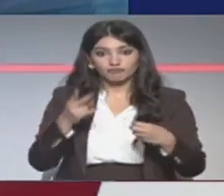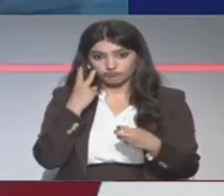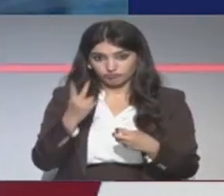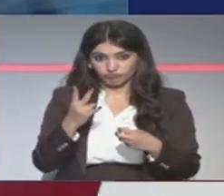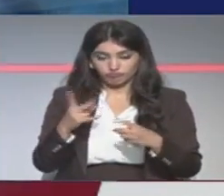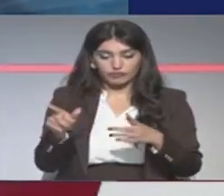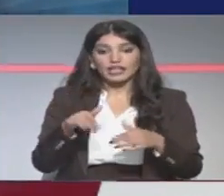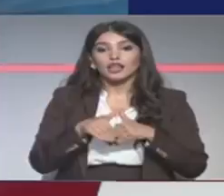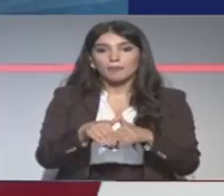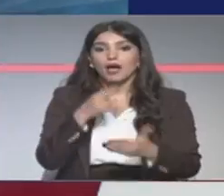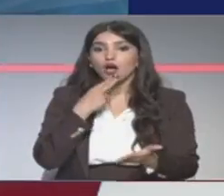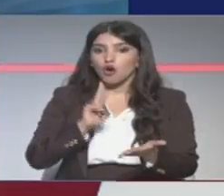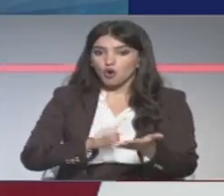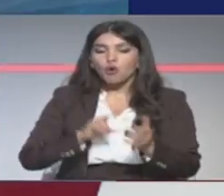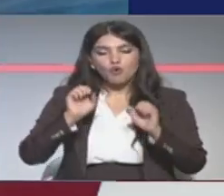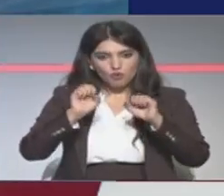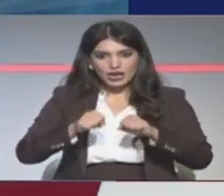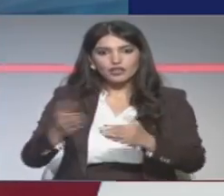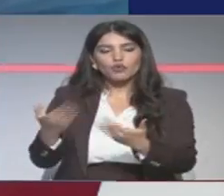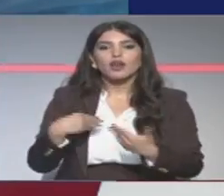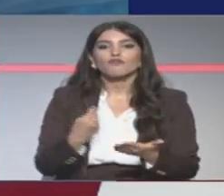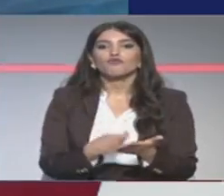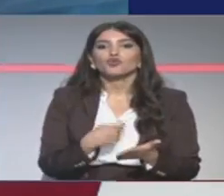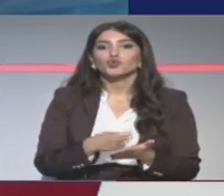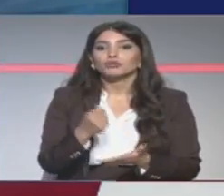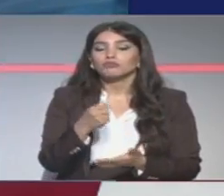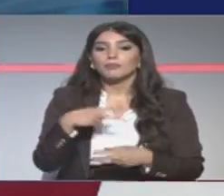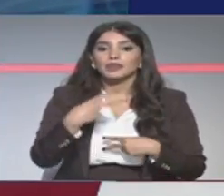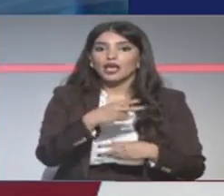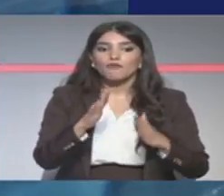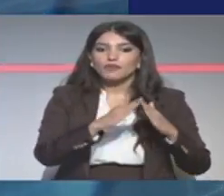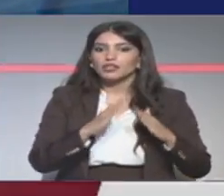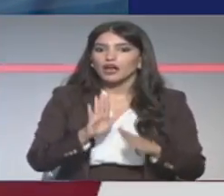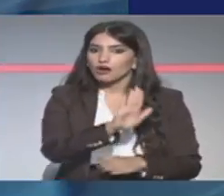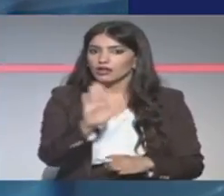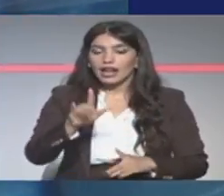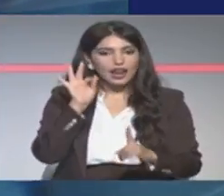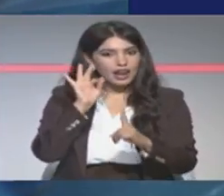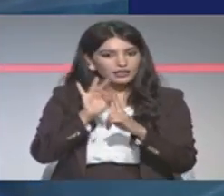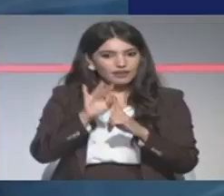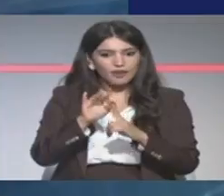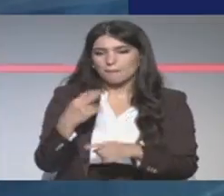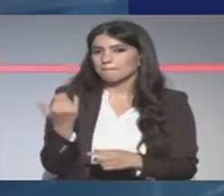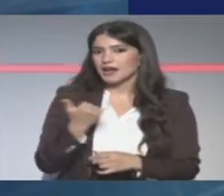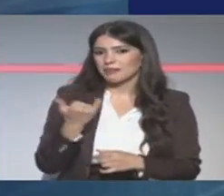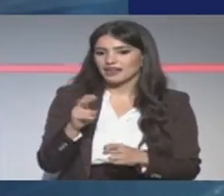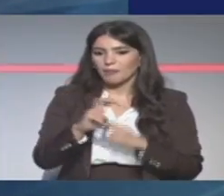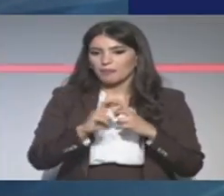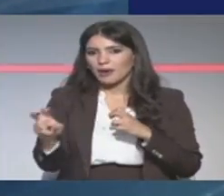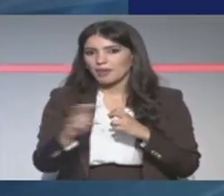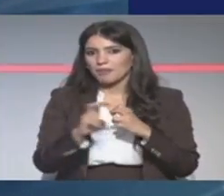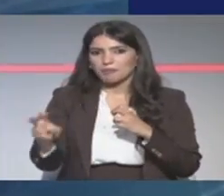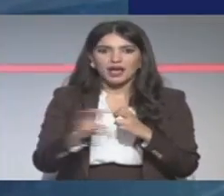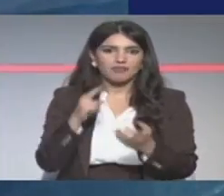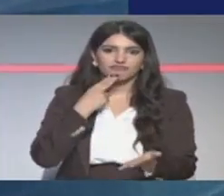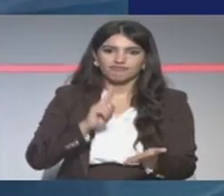pension.post.tn البريد التونسي والحصول على جراياتهم بمقرات سكنهم، وذلك لتجنيبهم عناء التنقل إلى